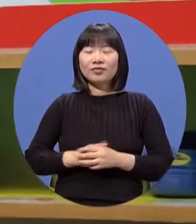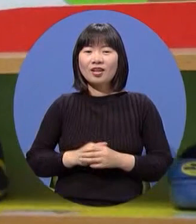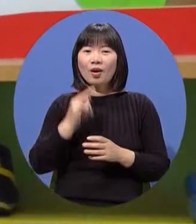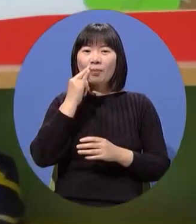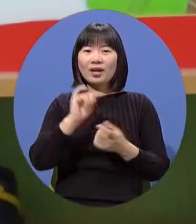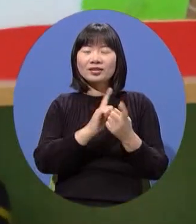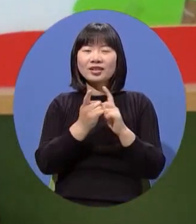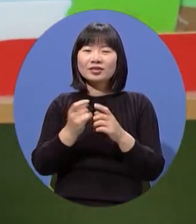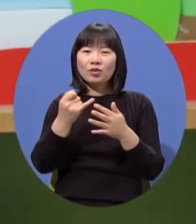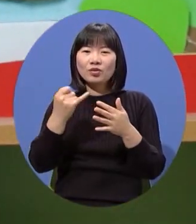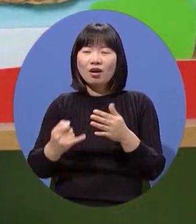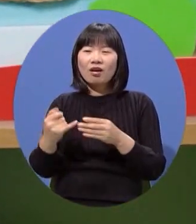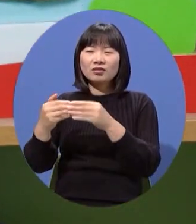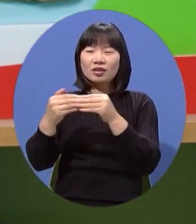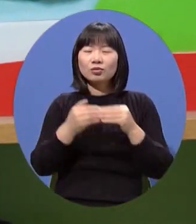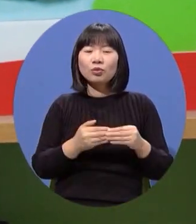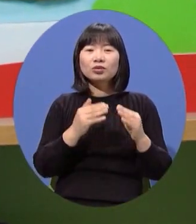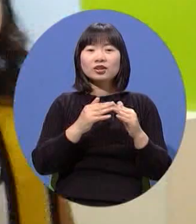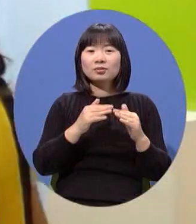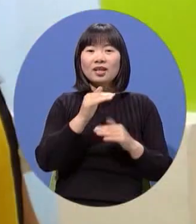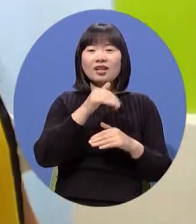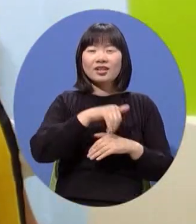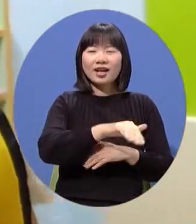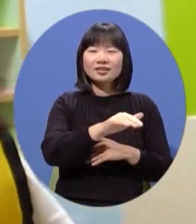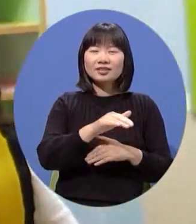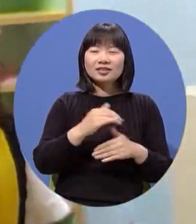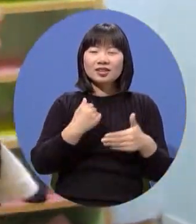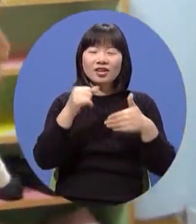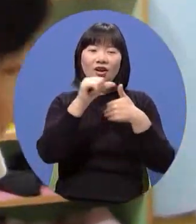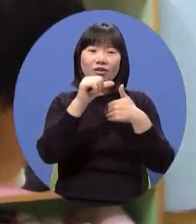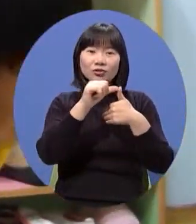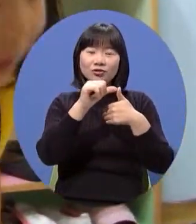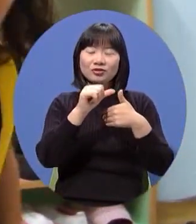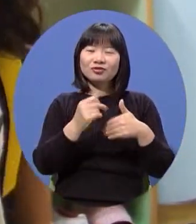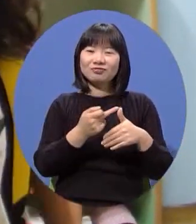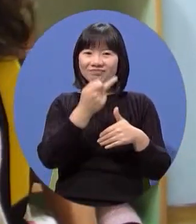엄마 대신 윤서를 데리고 집에 간다는 현구. 윤서 인사하고요.